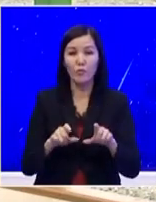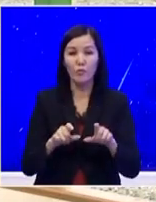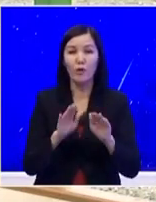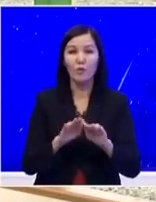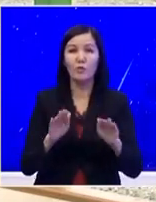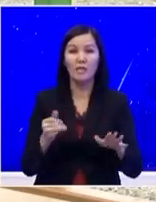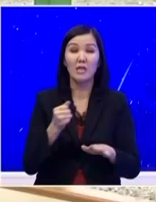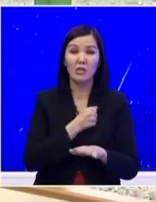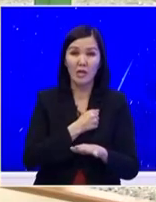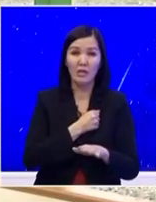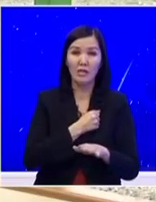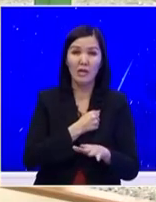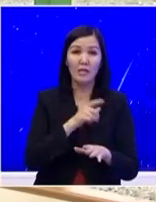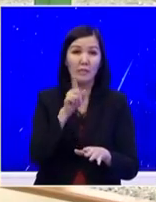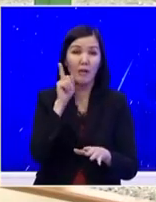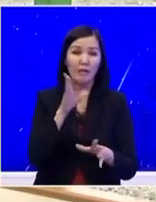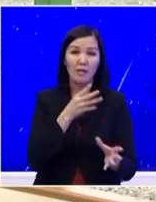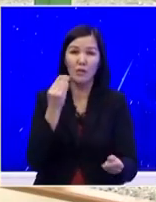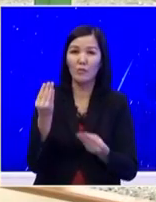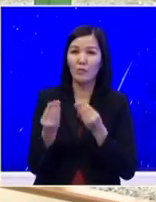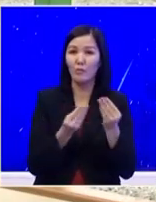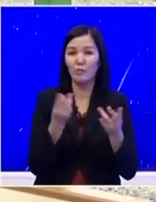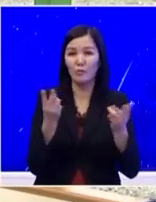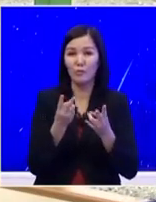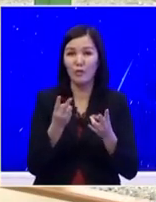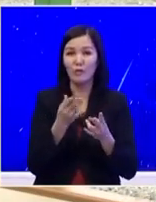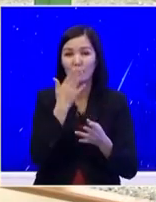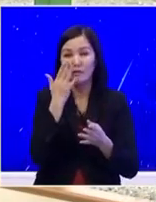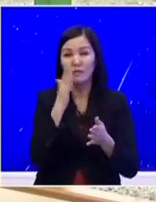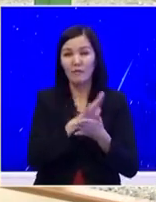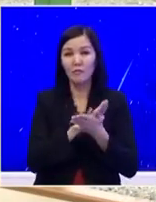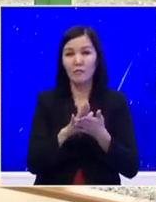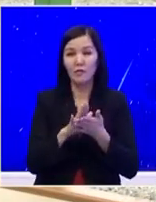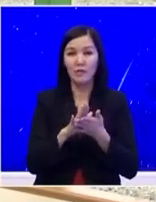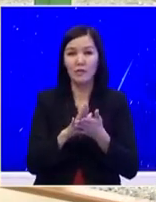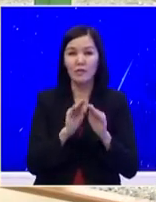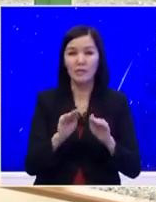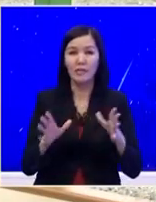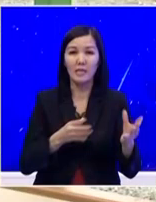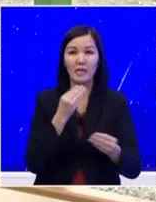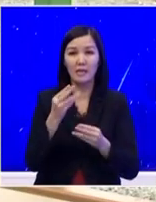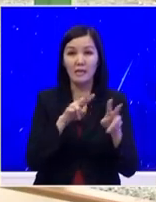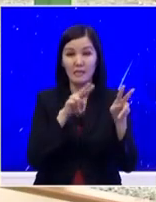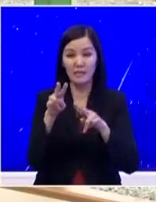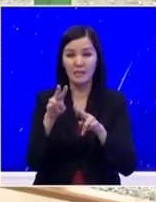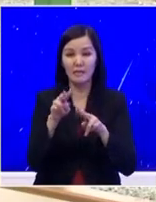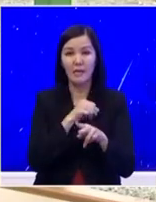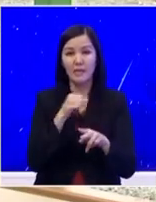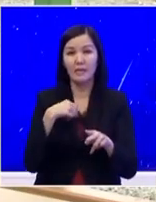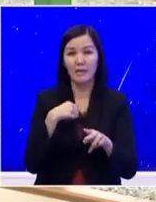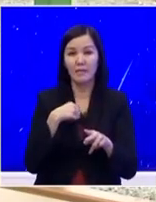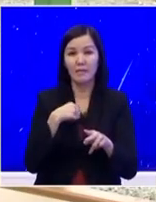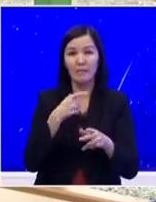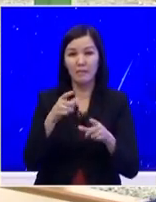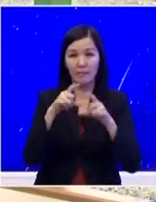детей очень жалко. Они такие юные, у них энергия бьет через край. Теперь они вновь заполнили детские площадки. Мы сидим, следим за ними. Сами соблюдаем